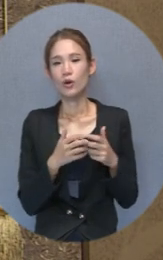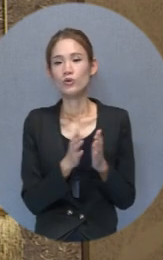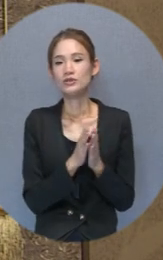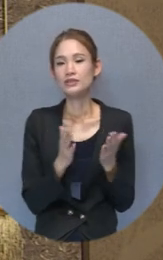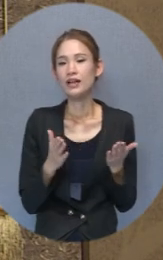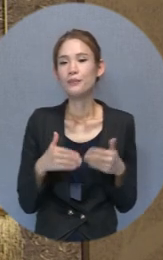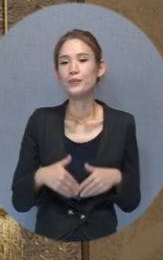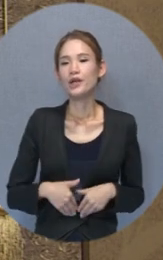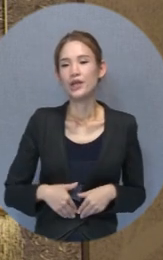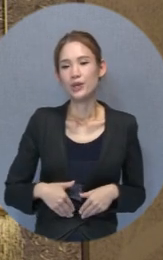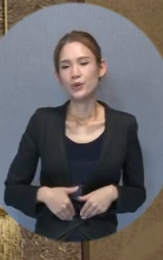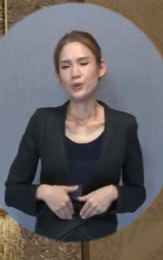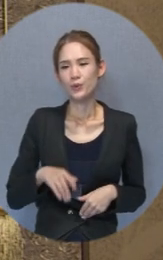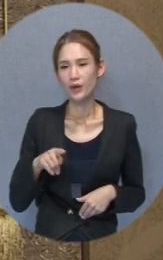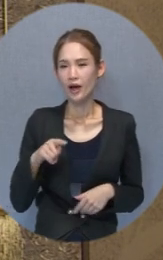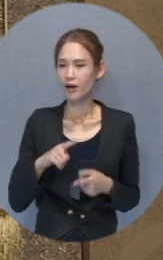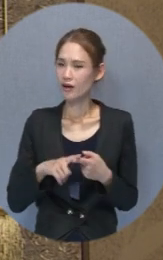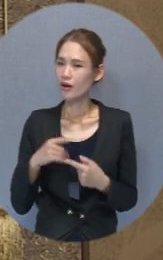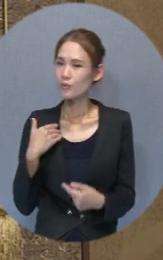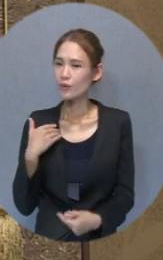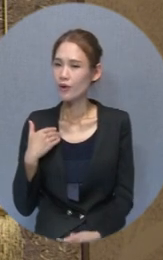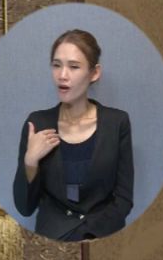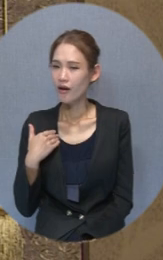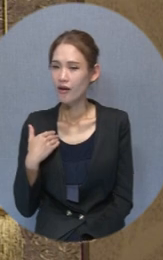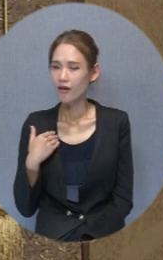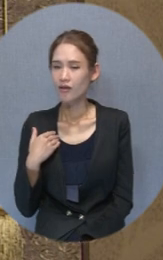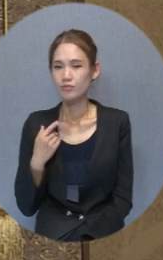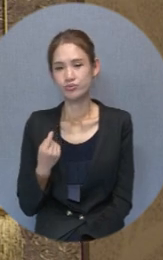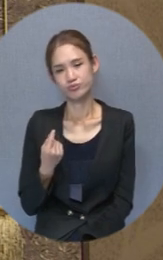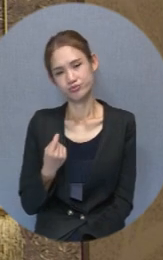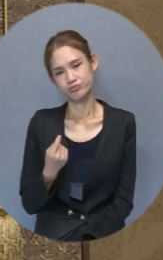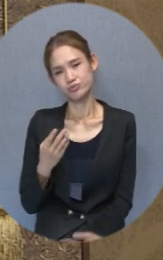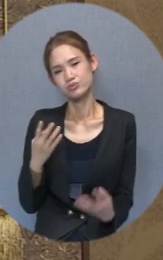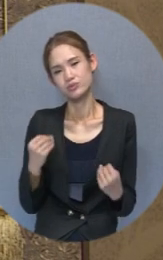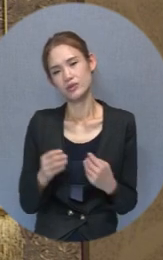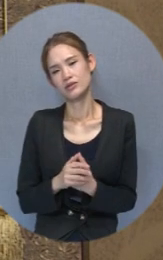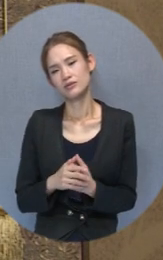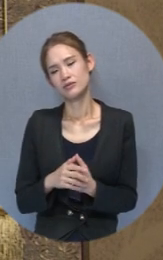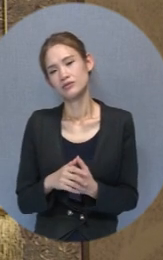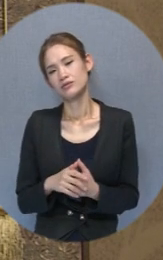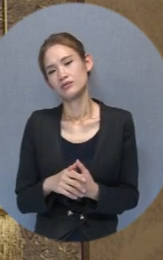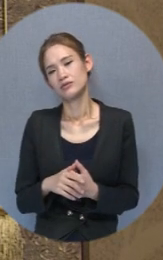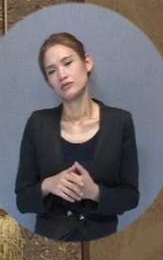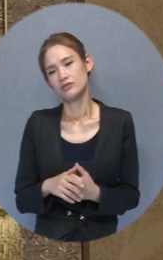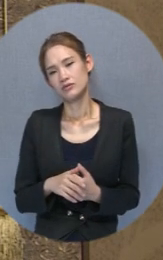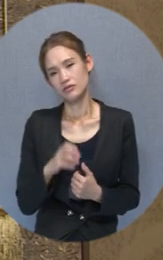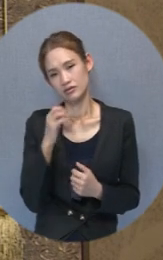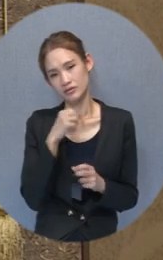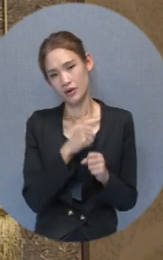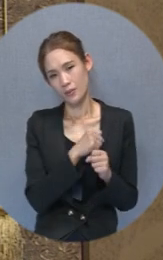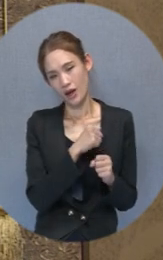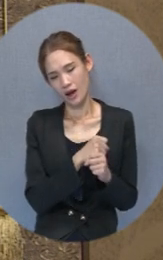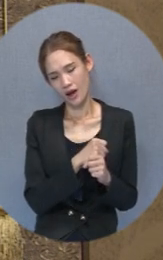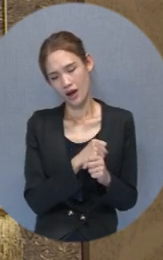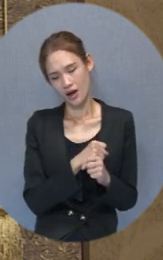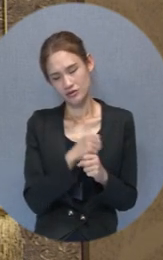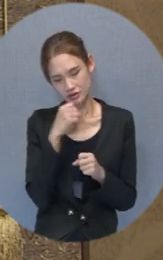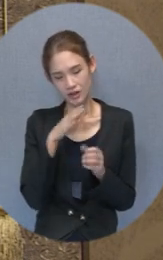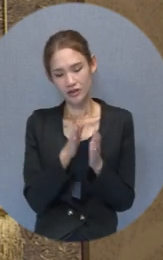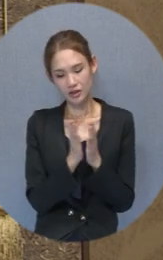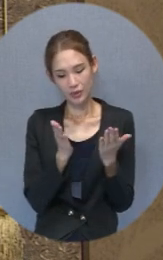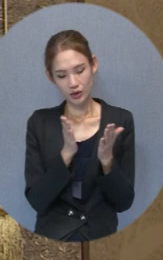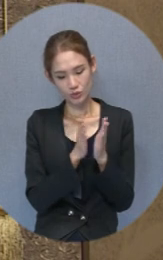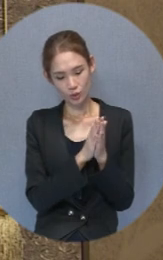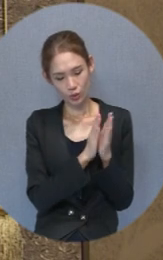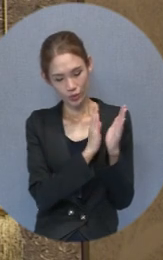네. 필요하다는 걸 모르시고 네, 그런 분들이 많으세요. 그래서 그냥 만들어서 일반 도서관에